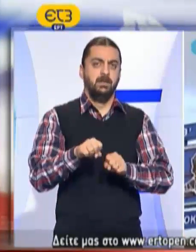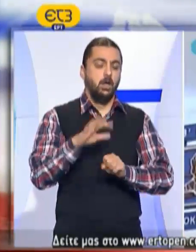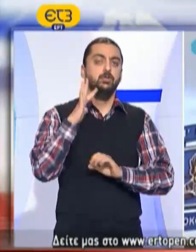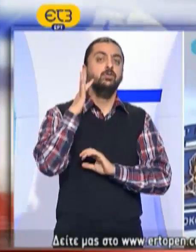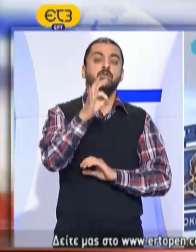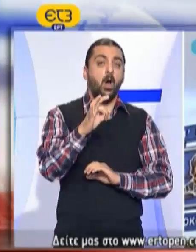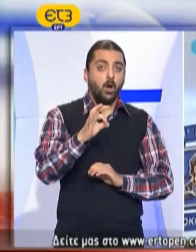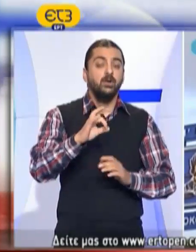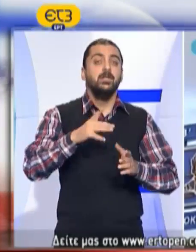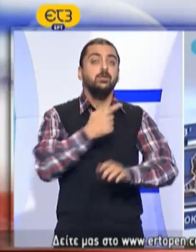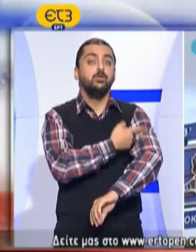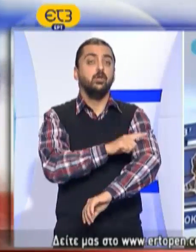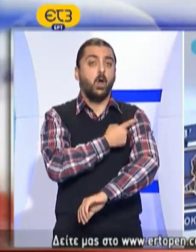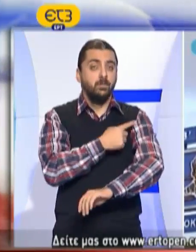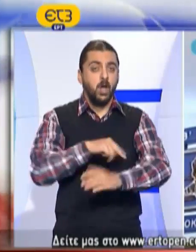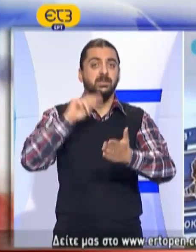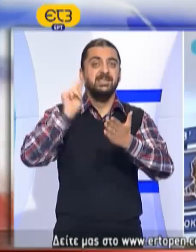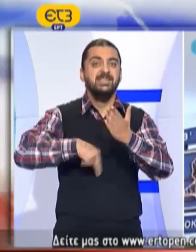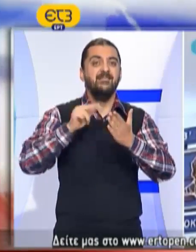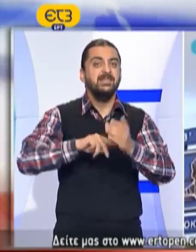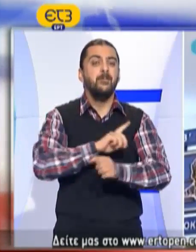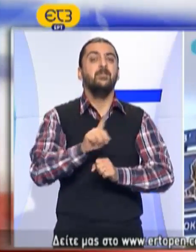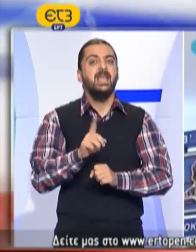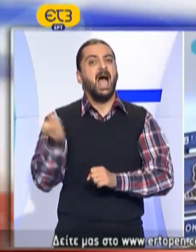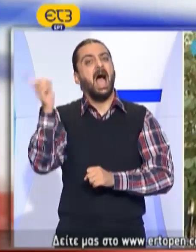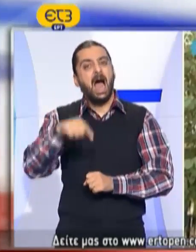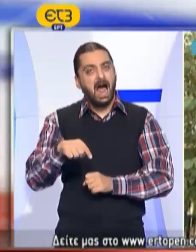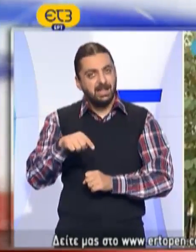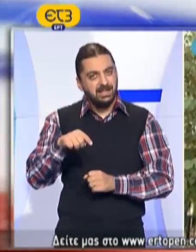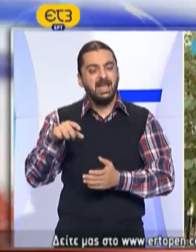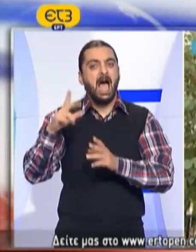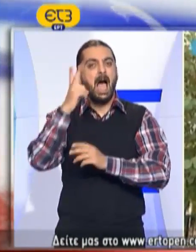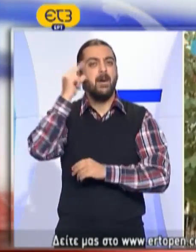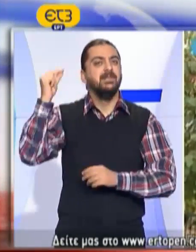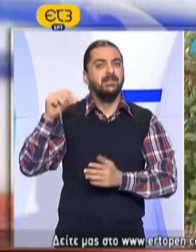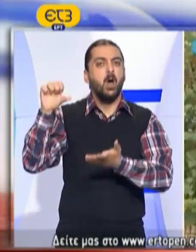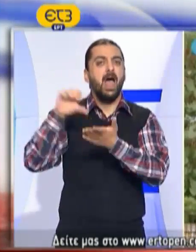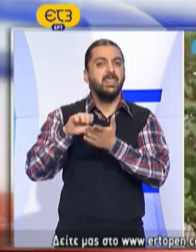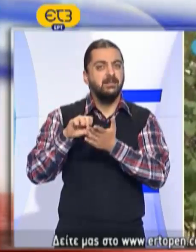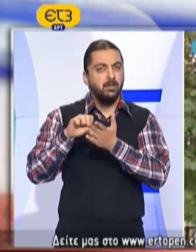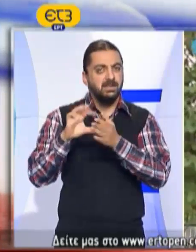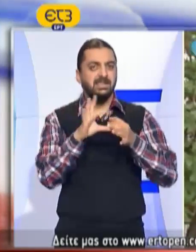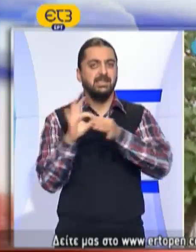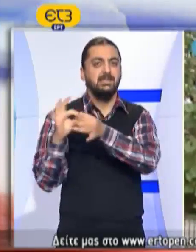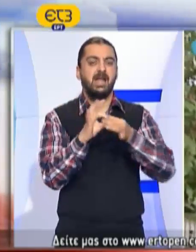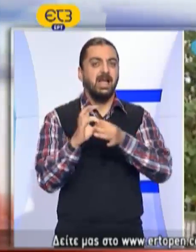προκειμένου να μην προχωρήσει η σύμβαση του νοσοκομείου με το Ίδρυμα Ιατροβιολογικών Ερευνών της Ακαδημίας Αθηνών για τη δημιουργία κέντρου